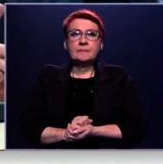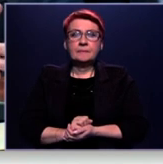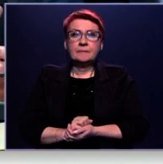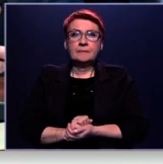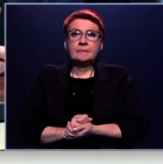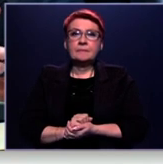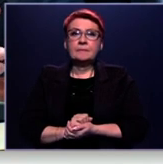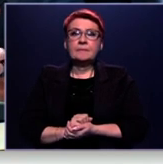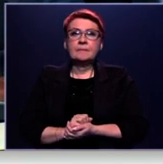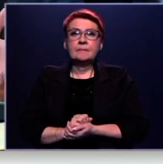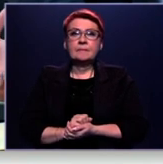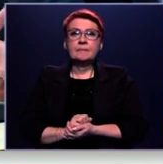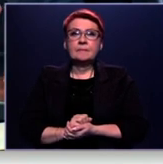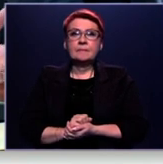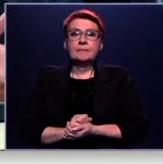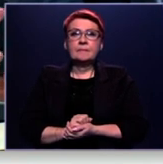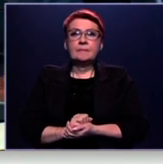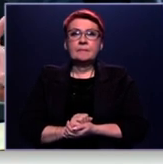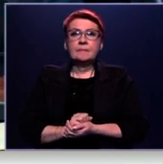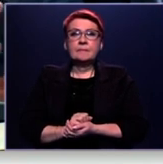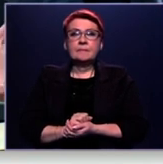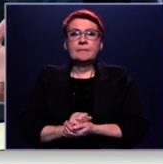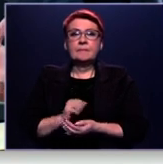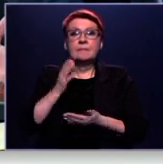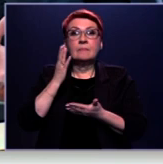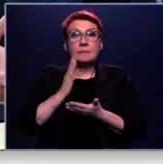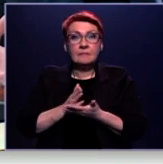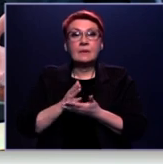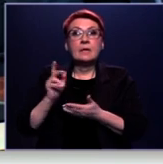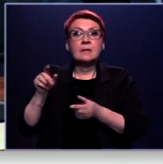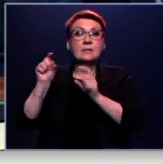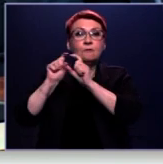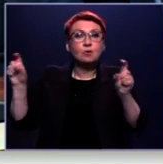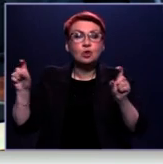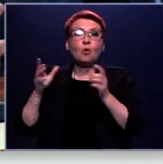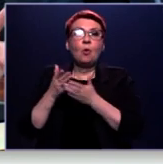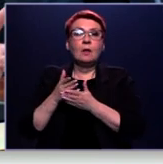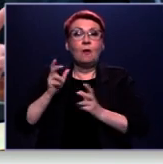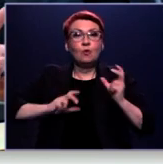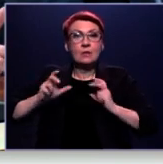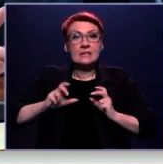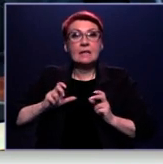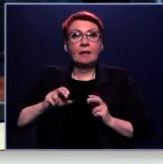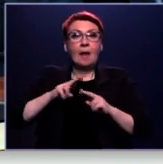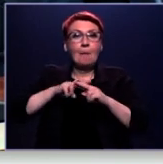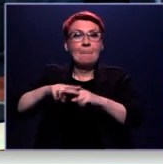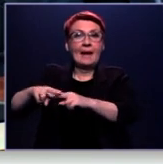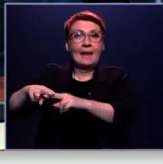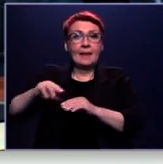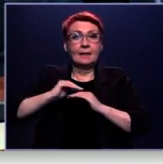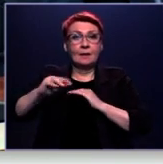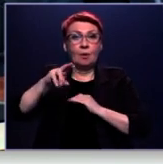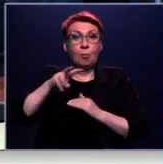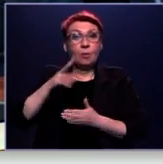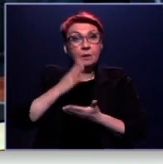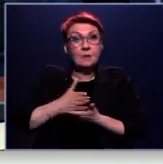Маргалитина Багдана? Я не знаю, в университетах, в школах есть портрет? Я не знаю, наверное, нет. А мне кажется, этот портрет